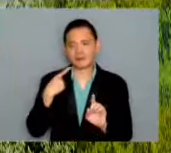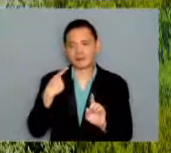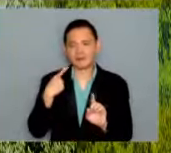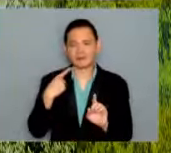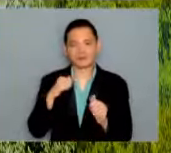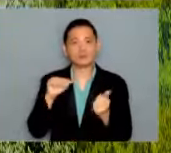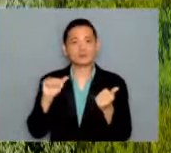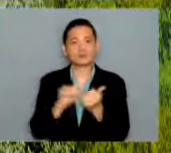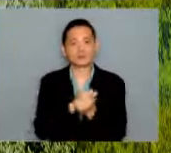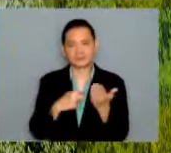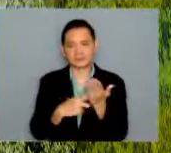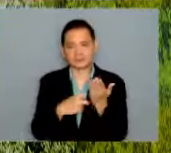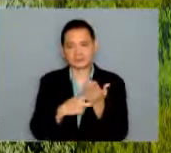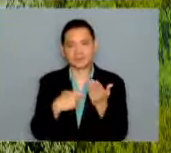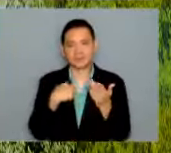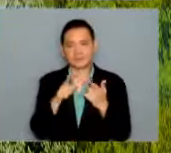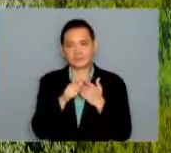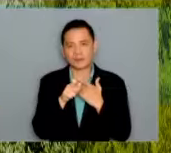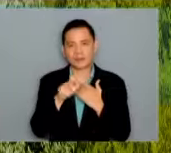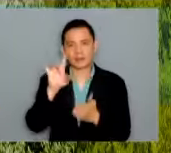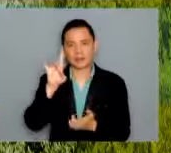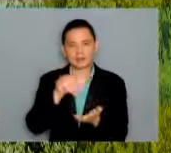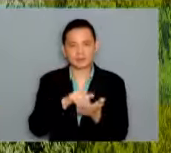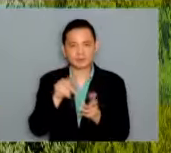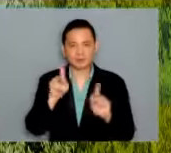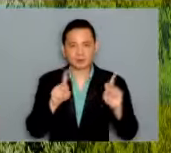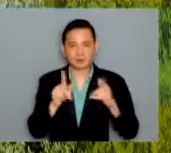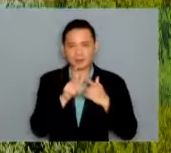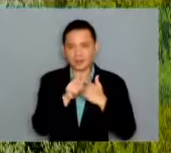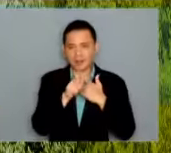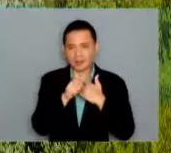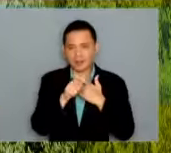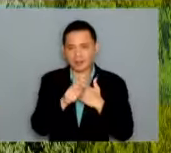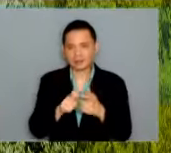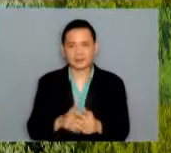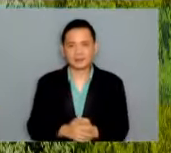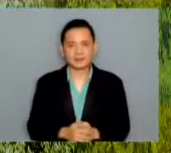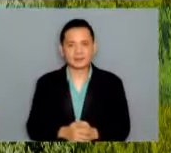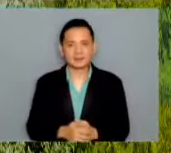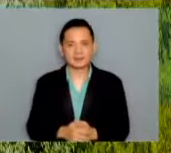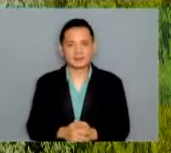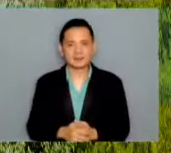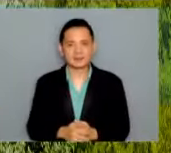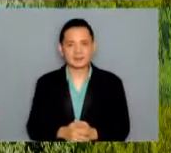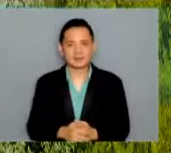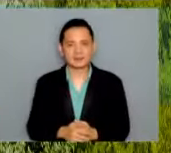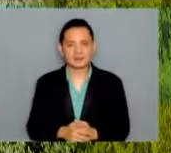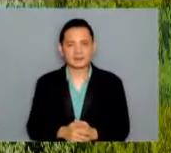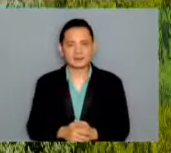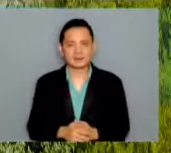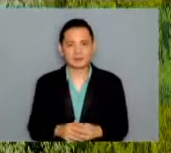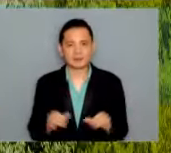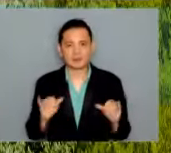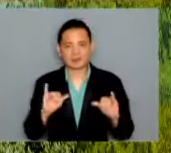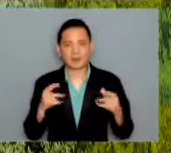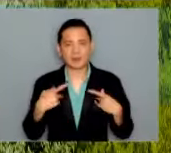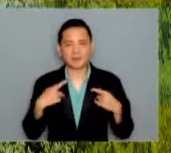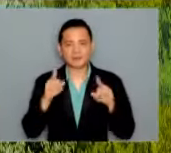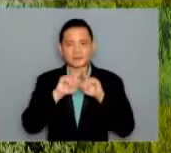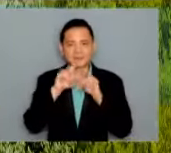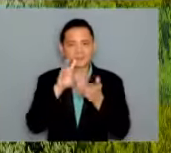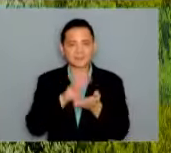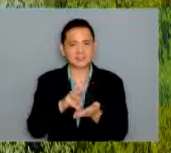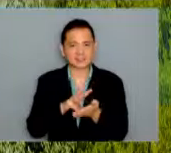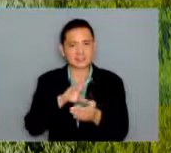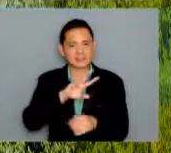So, we have 8,000 participants. Wow! Yes! So, but ang maganda nito, available siya for different cities in the